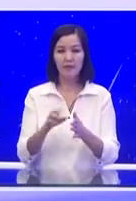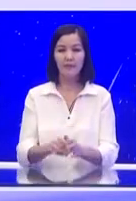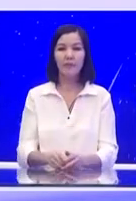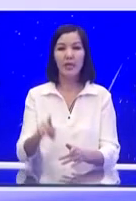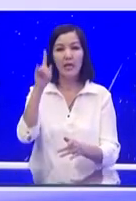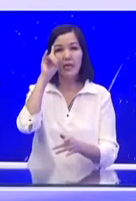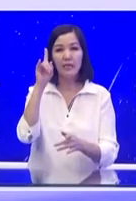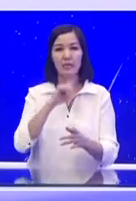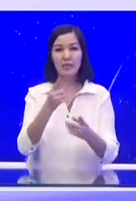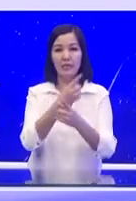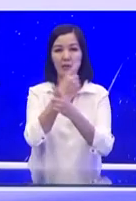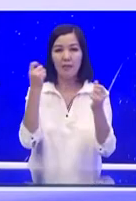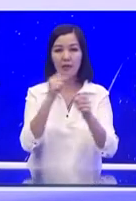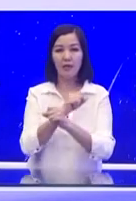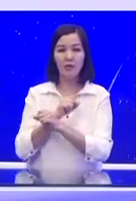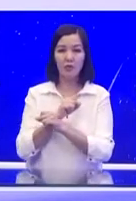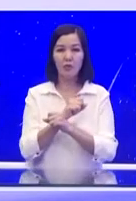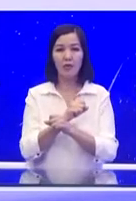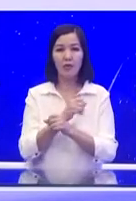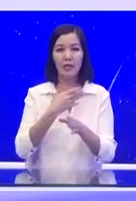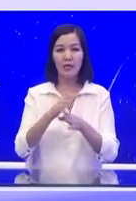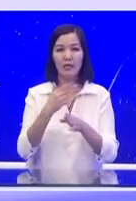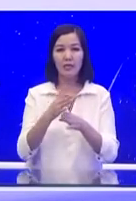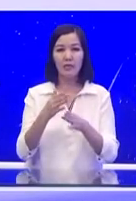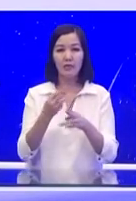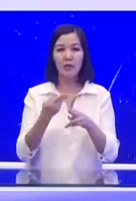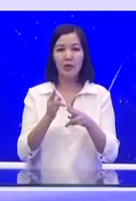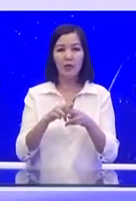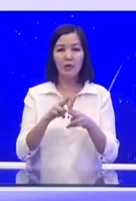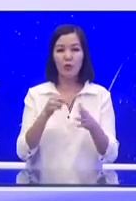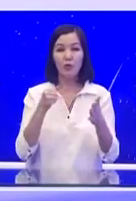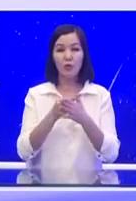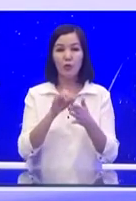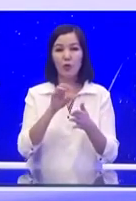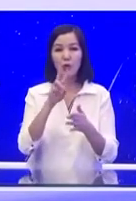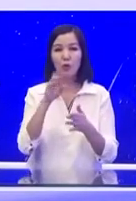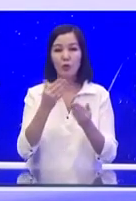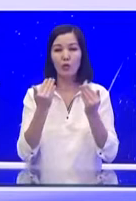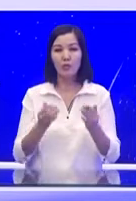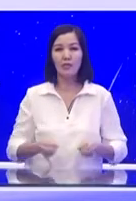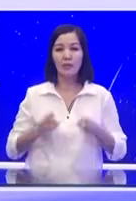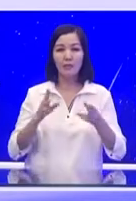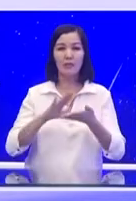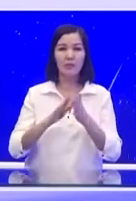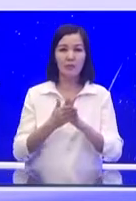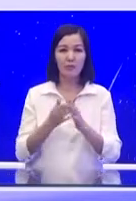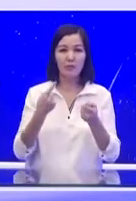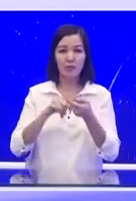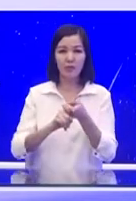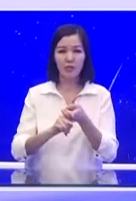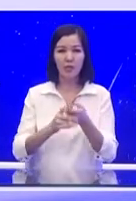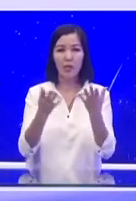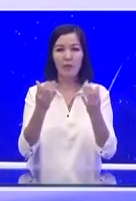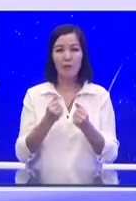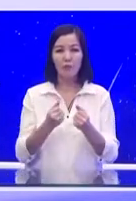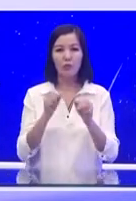Казахстанцам объявили каникулы по кредитам до июня текущего года. Отсрочку вводят из-за режима чрезвычайного положения в стране. Но получить